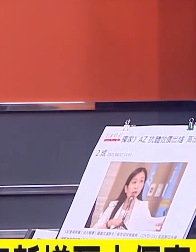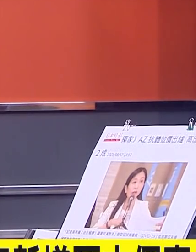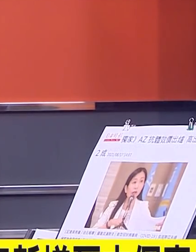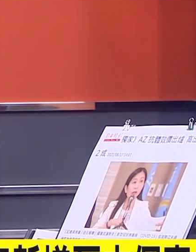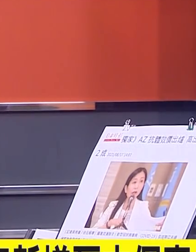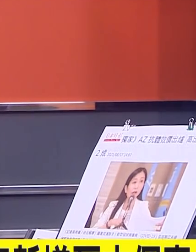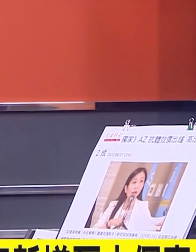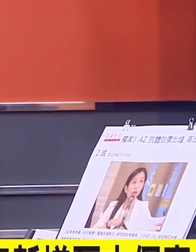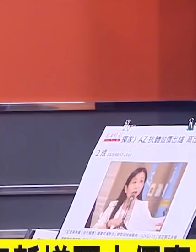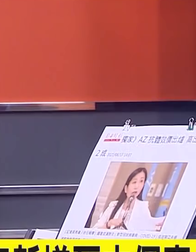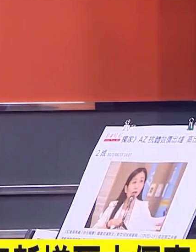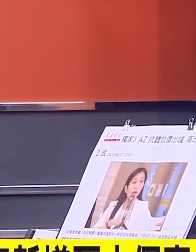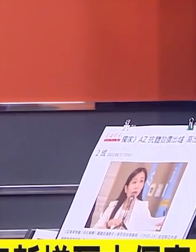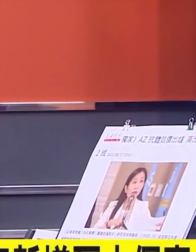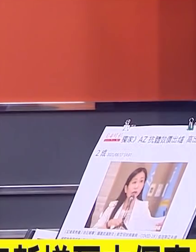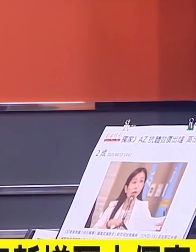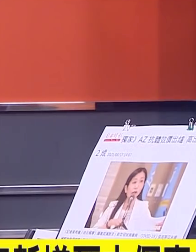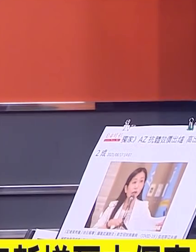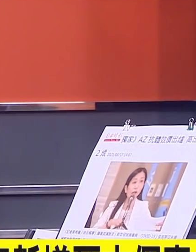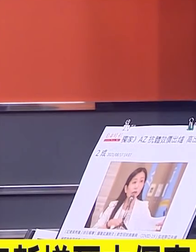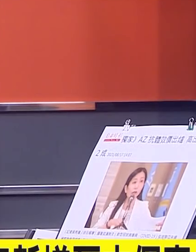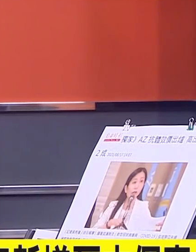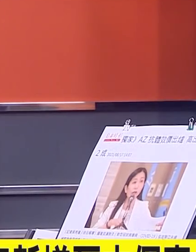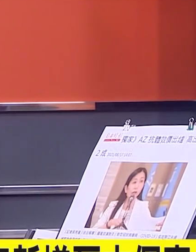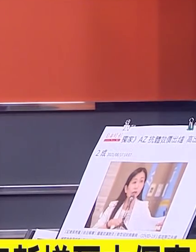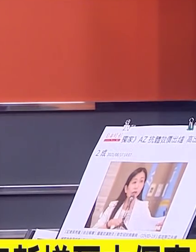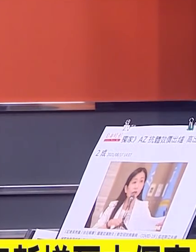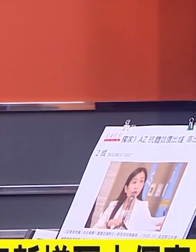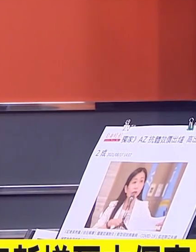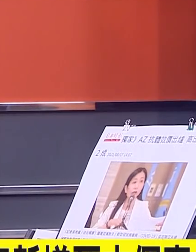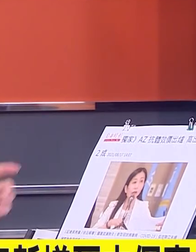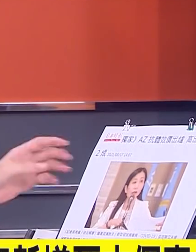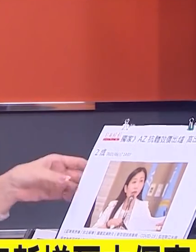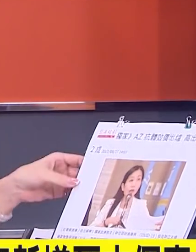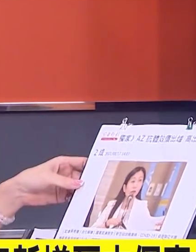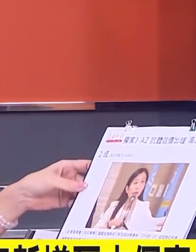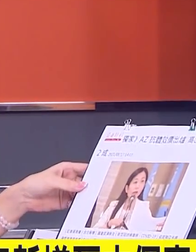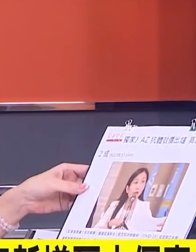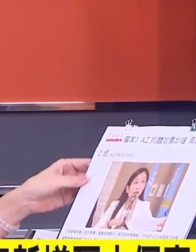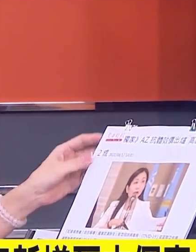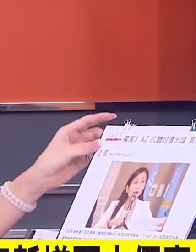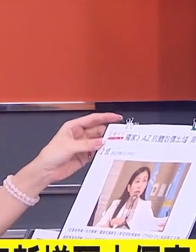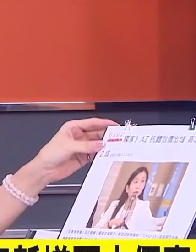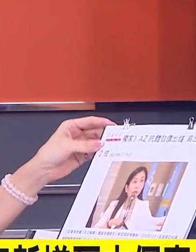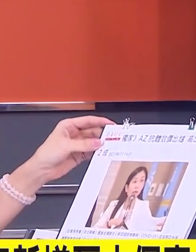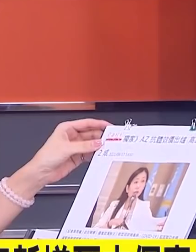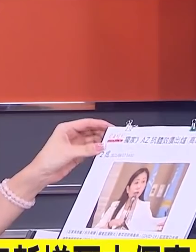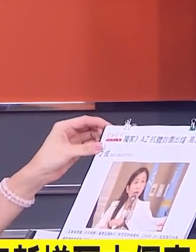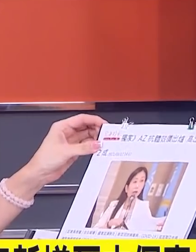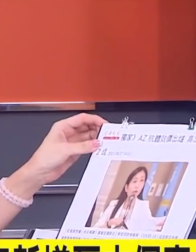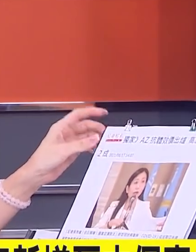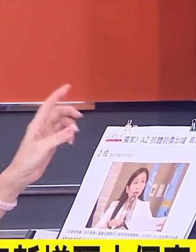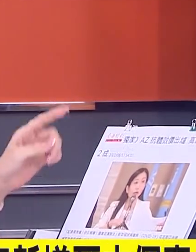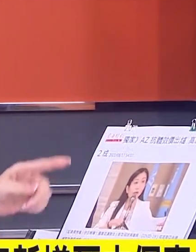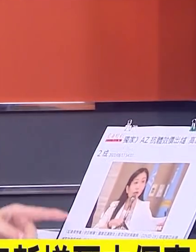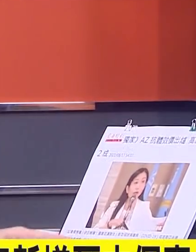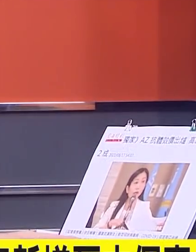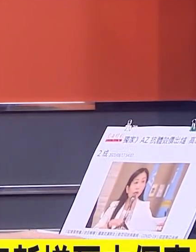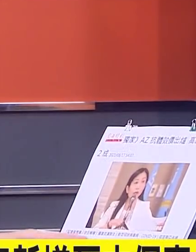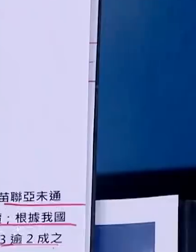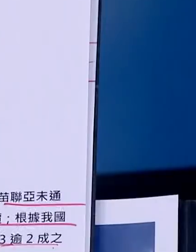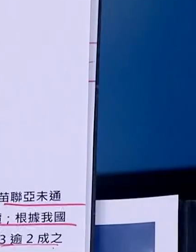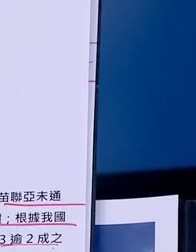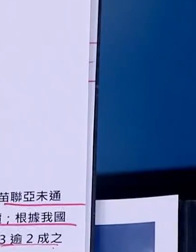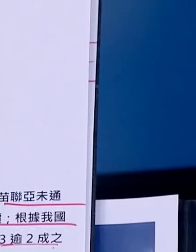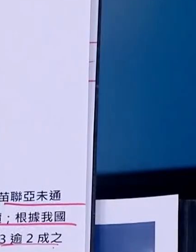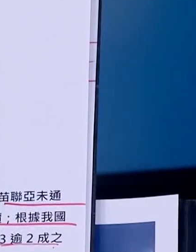连续6天是只有个位数。好，所以大家都比较在意这个疫苗的部分，那我们就来看看疫苗。好，联雅哦，现在